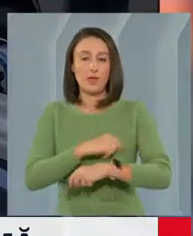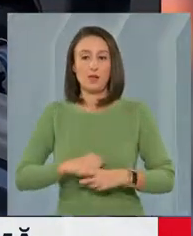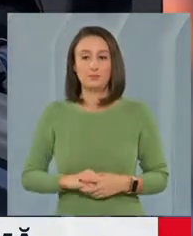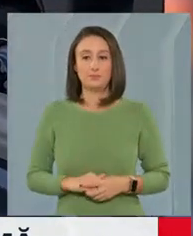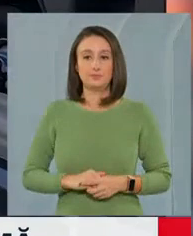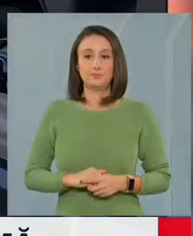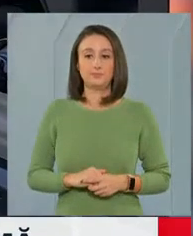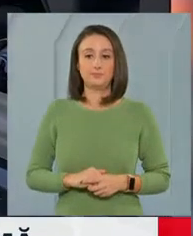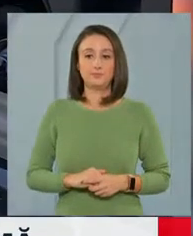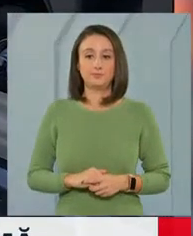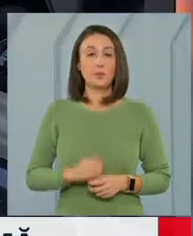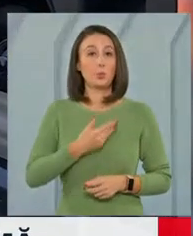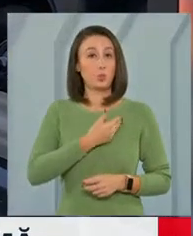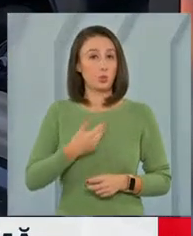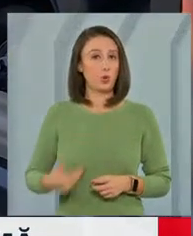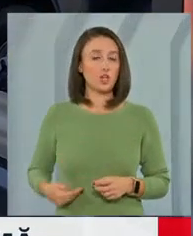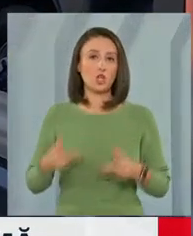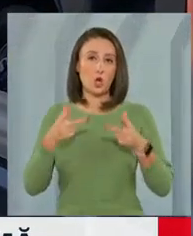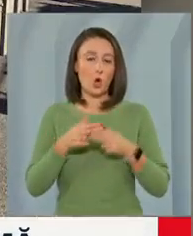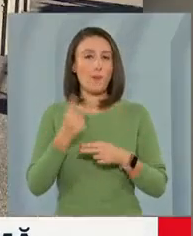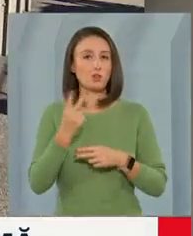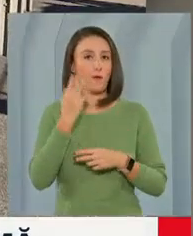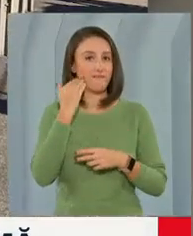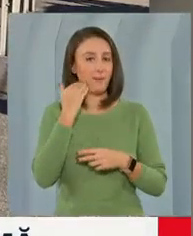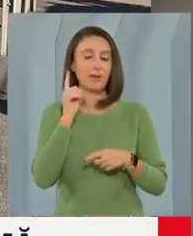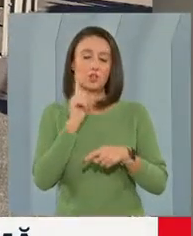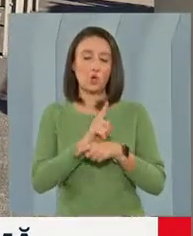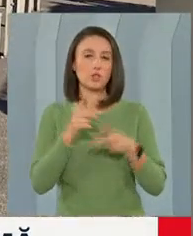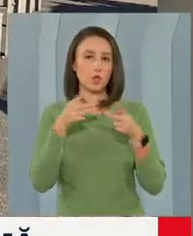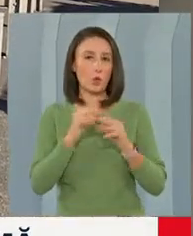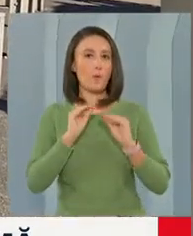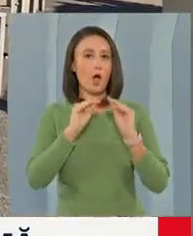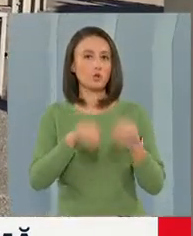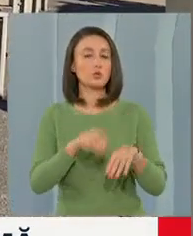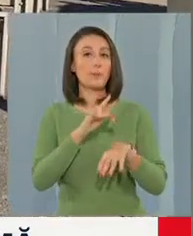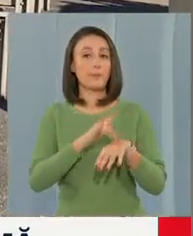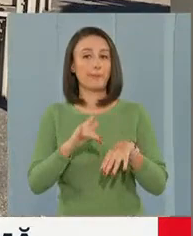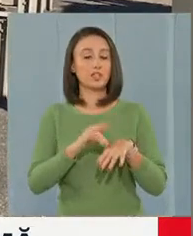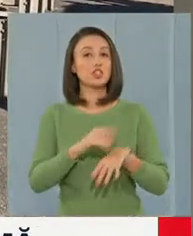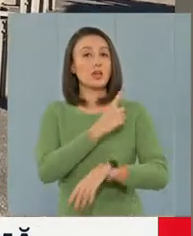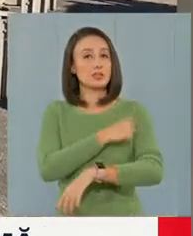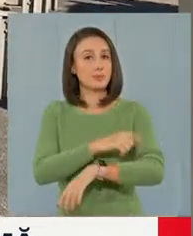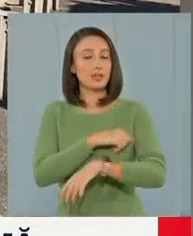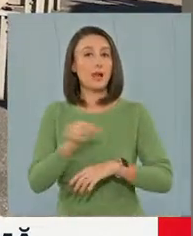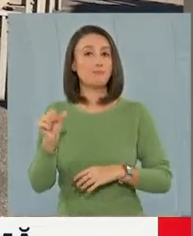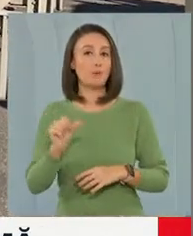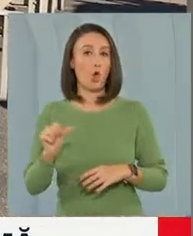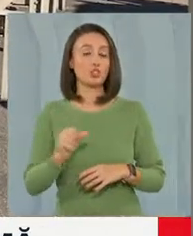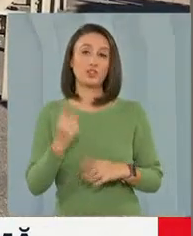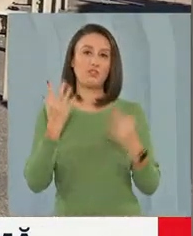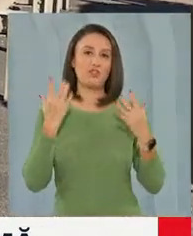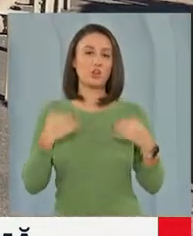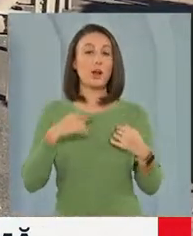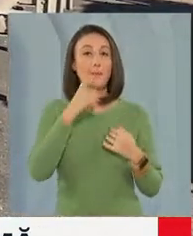SMURD la un spital din București în comă iar cea de a doua femeie tot în comă a ajuns pe mâinile medicilor de la spitalul din Ploiești din